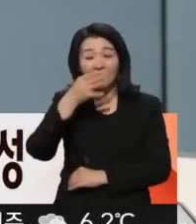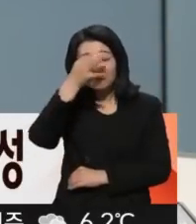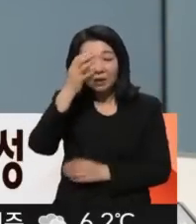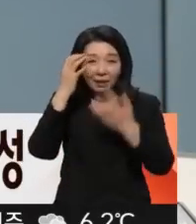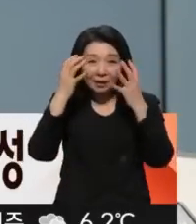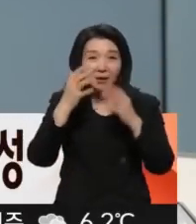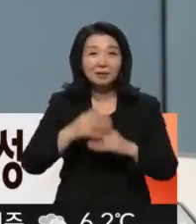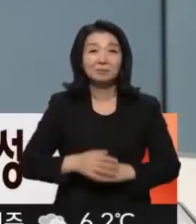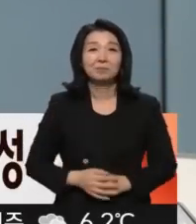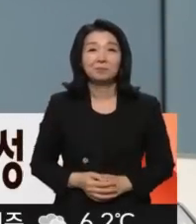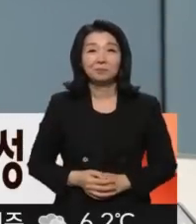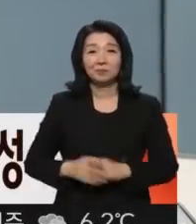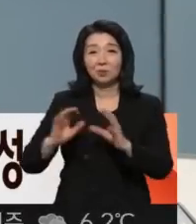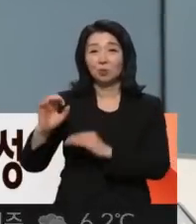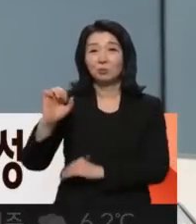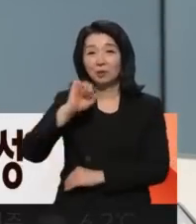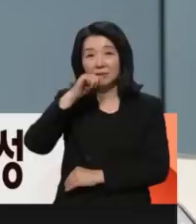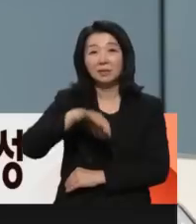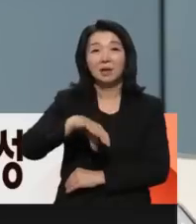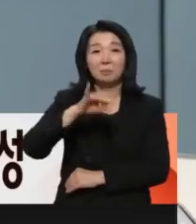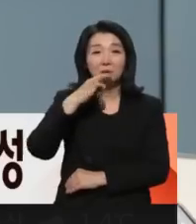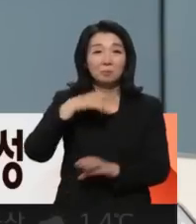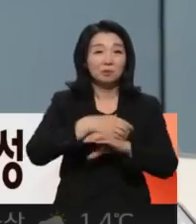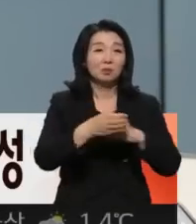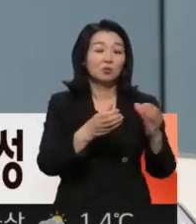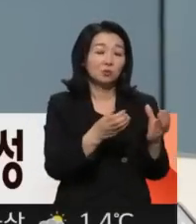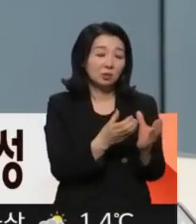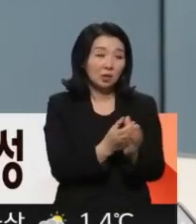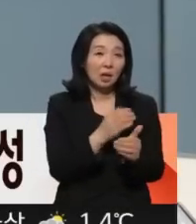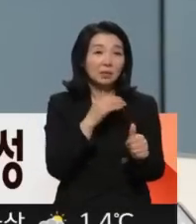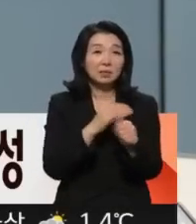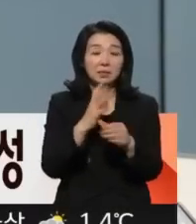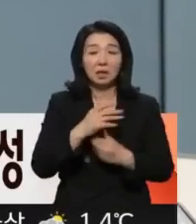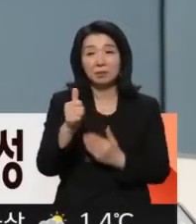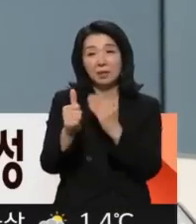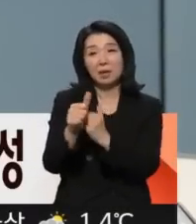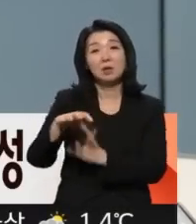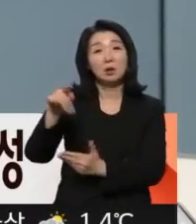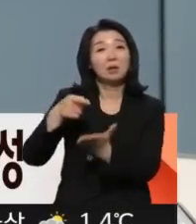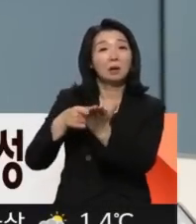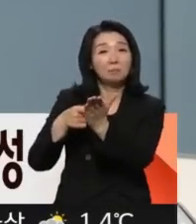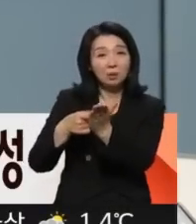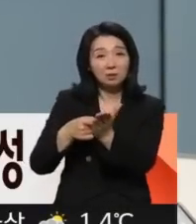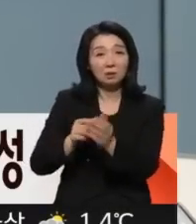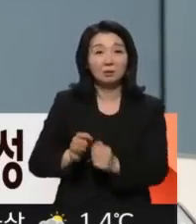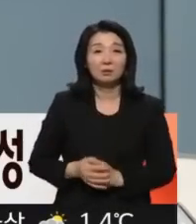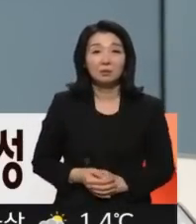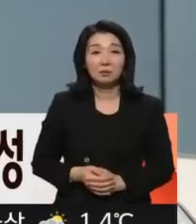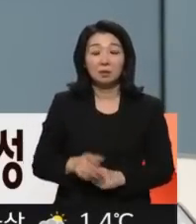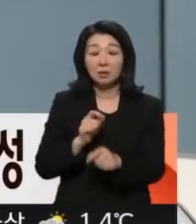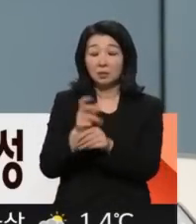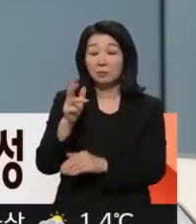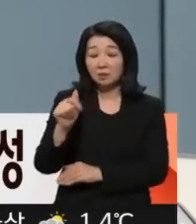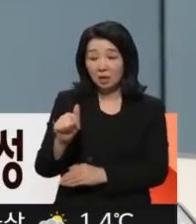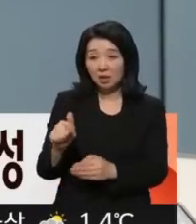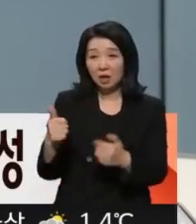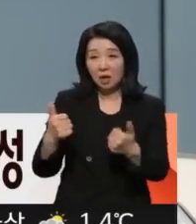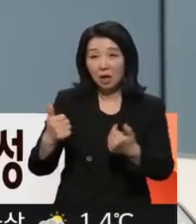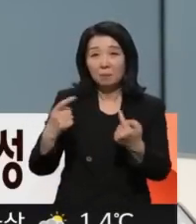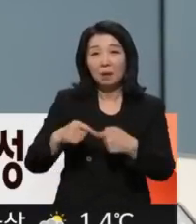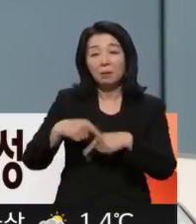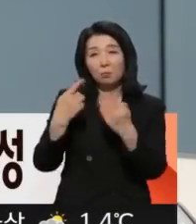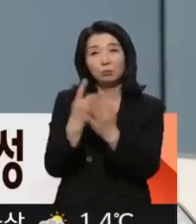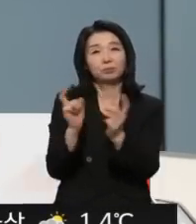헷갈려서 눈이 잘 안 보여가지고요. 국민의힘 예산안 먼저, 민주당 이상민 해임 건의안 먼저, 이상민 장관 출석한 행안이 고성으로